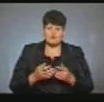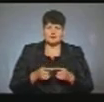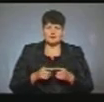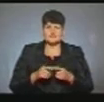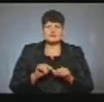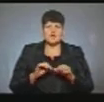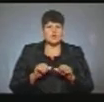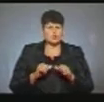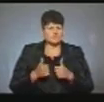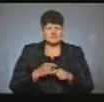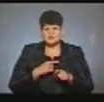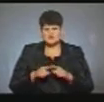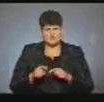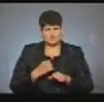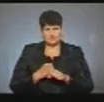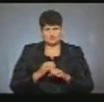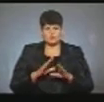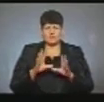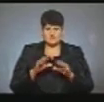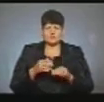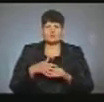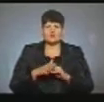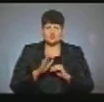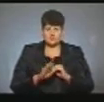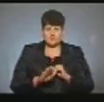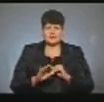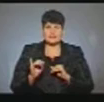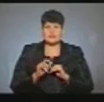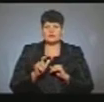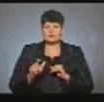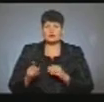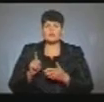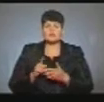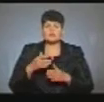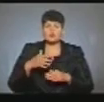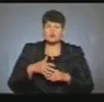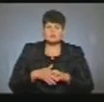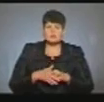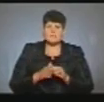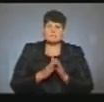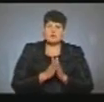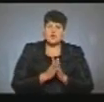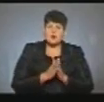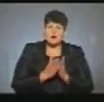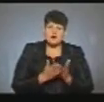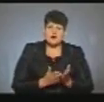комісія швидко зробить, це ми все будемо розуміти. І люди повинні розуміти, що там прохання,